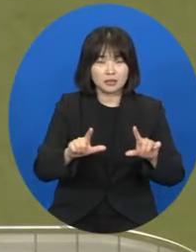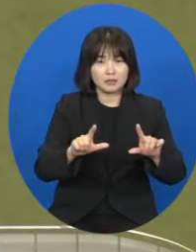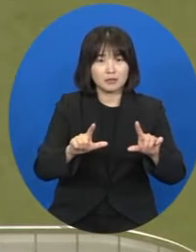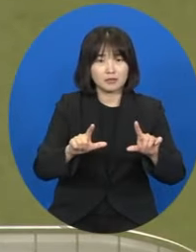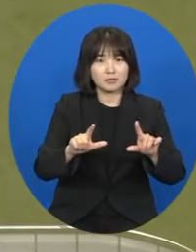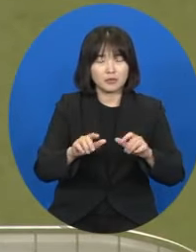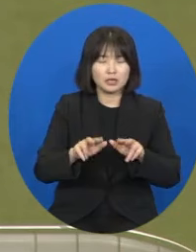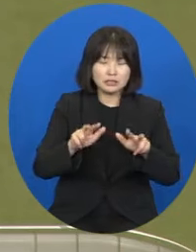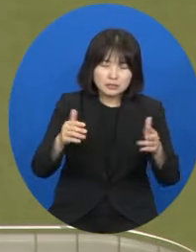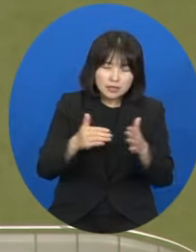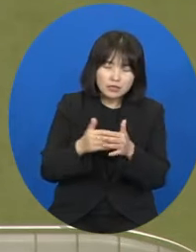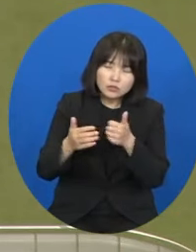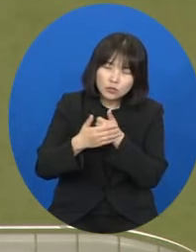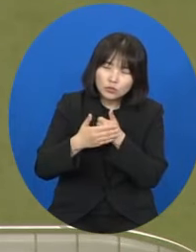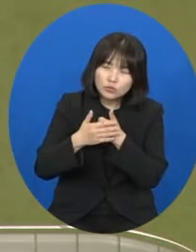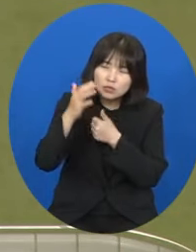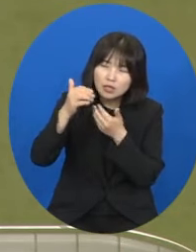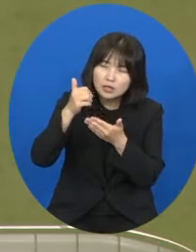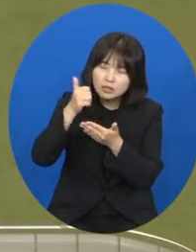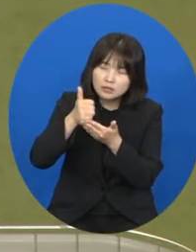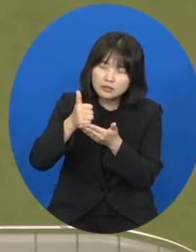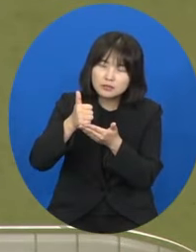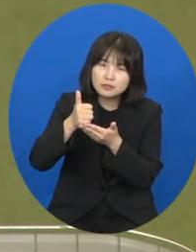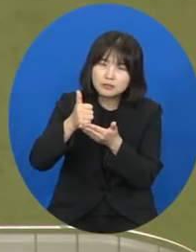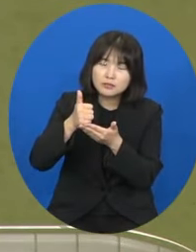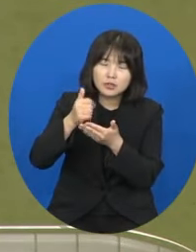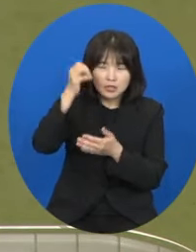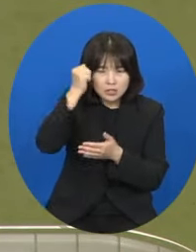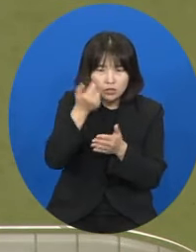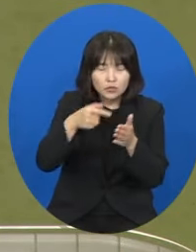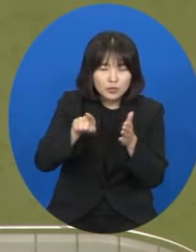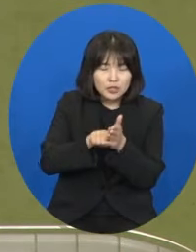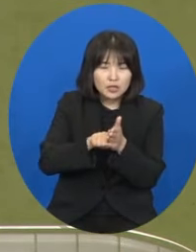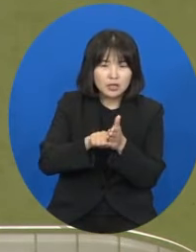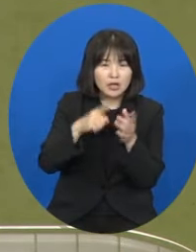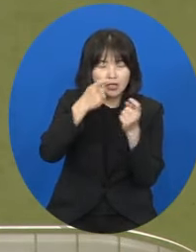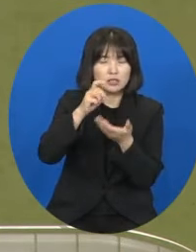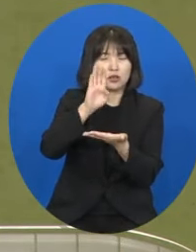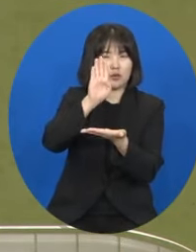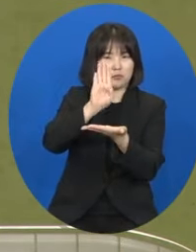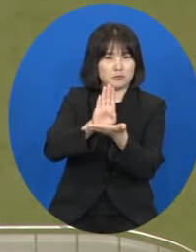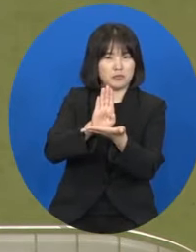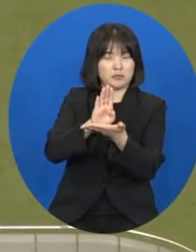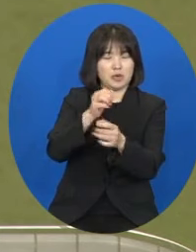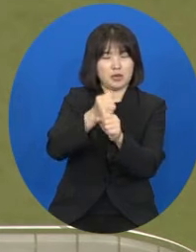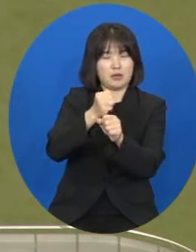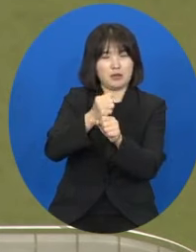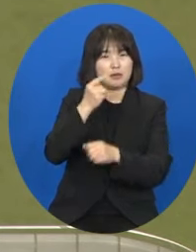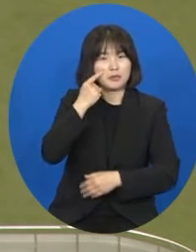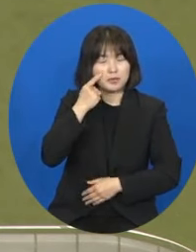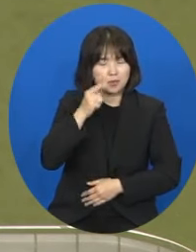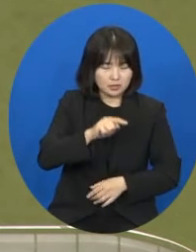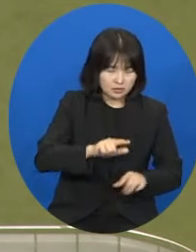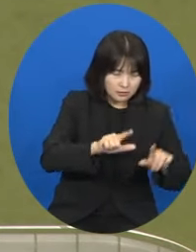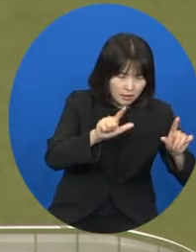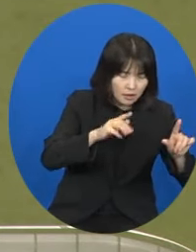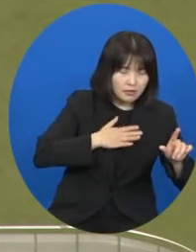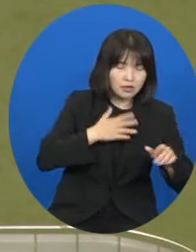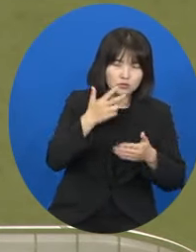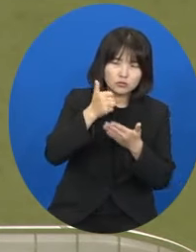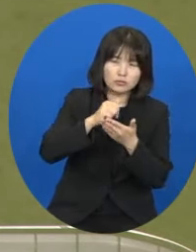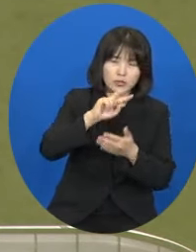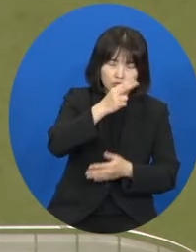기억을 하기하는 그 기념물을 여러분 한번 세워보세요. 아, 내가 이날 주님께서 나를 구원해 주셨지. 내가 이날 주님께로